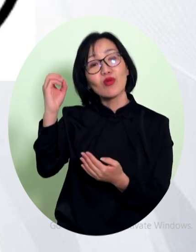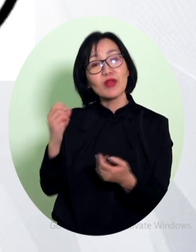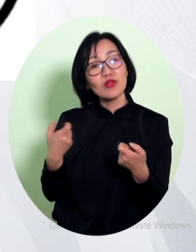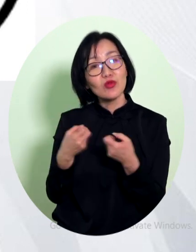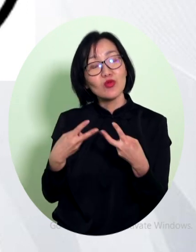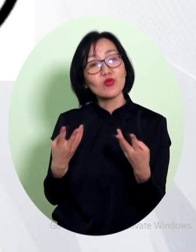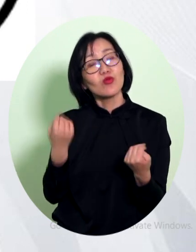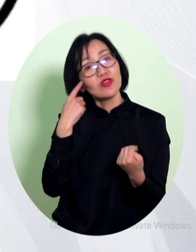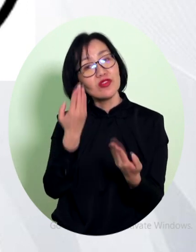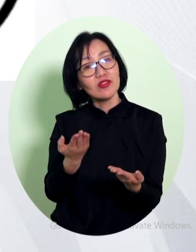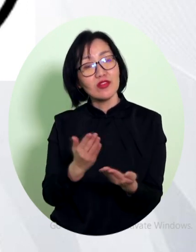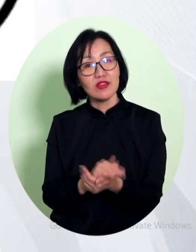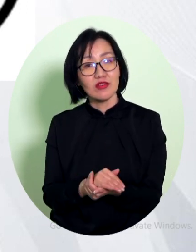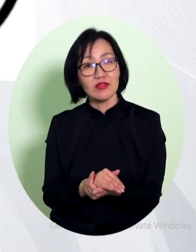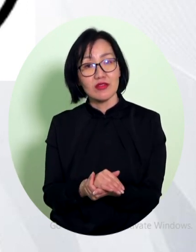вэ?